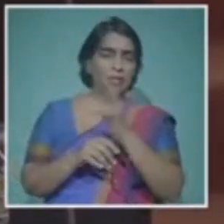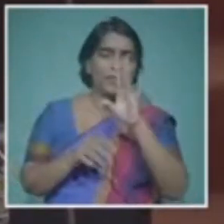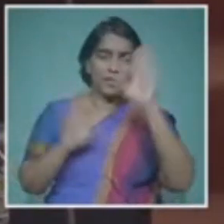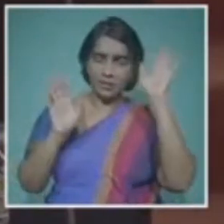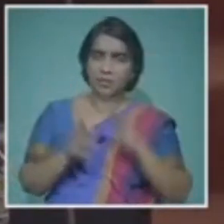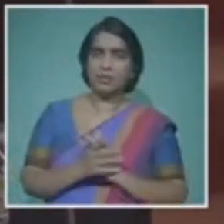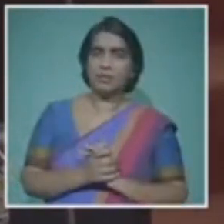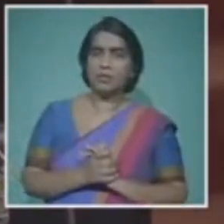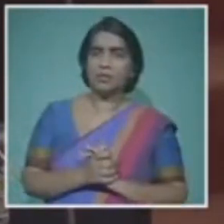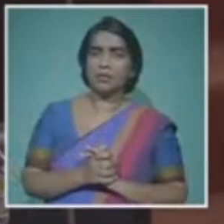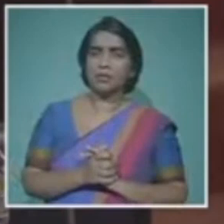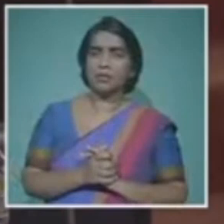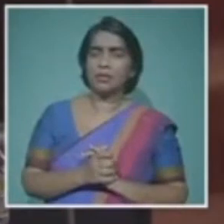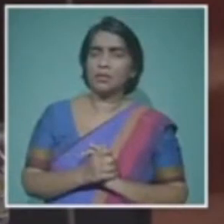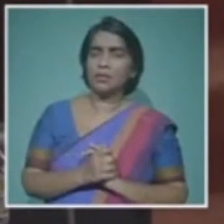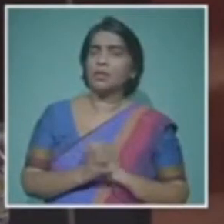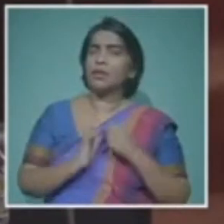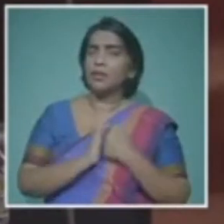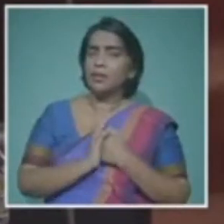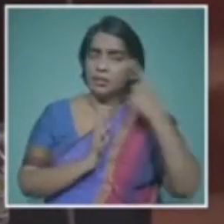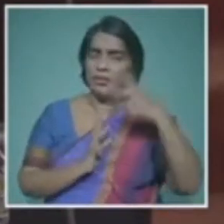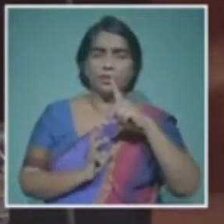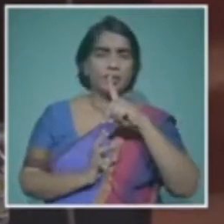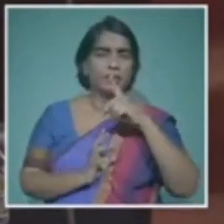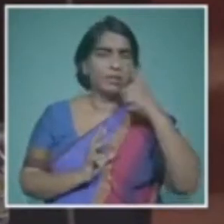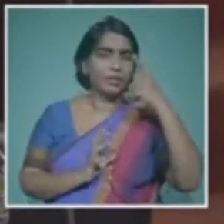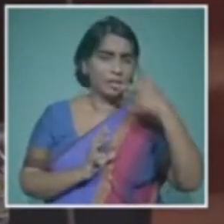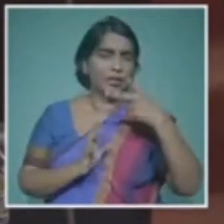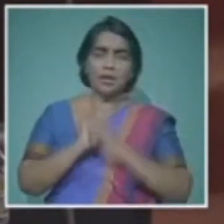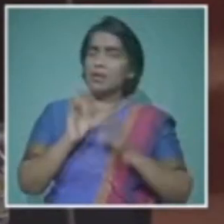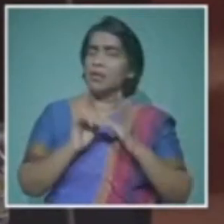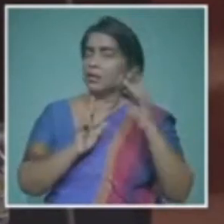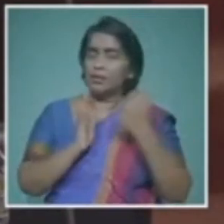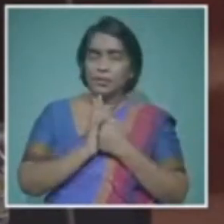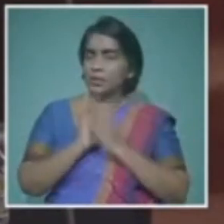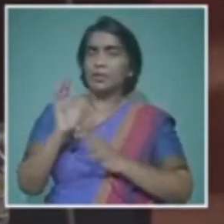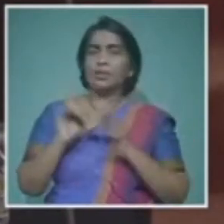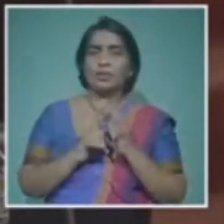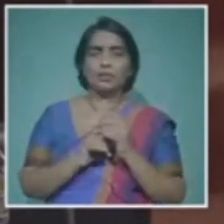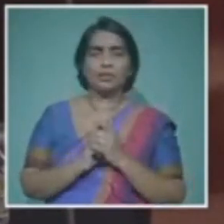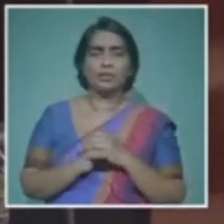එන්නේ. එතකොට ගරු නියෝජකතර ගරු මන්ත්‍රීතුමනි දැන් මේ